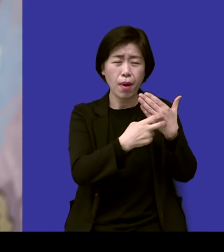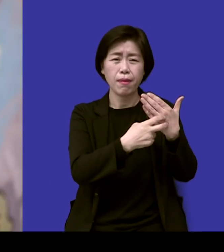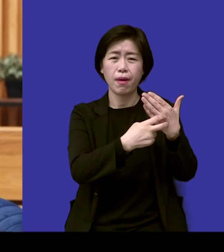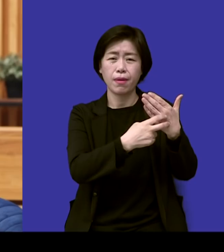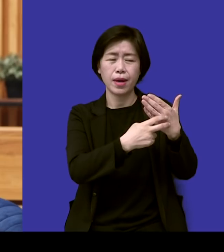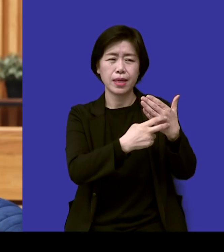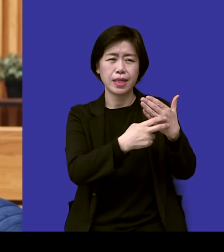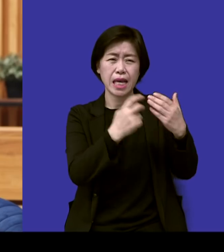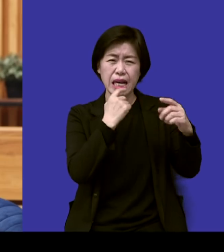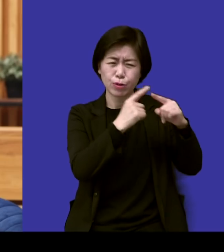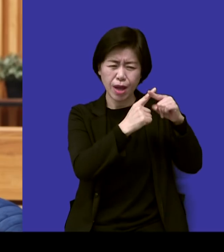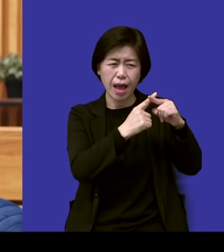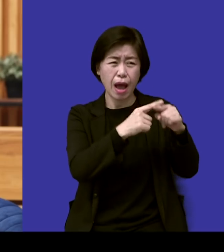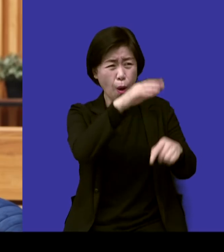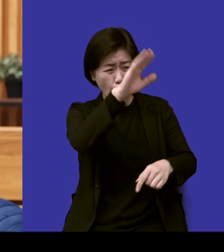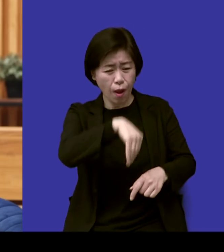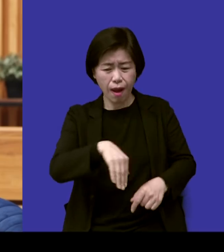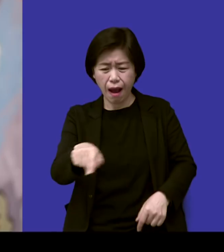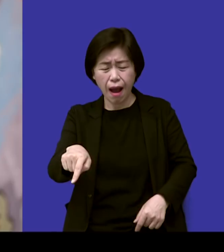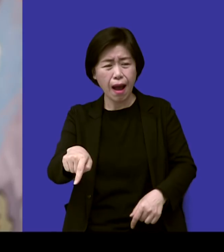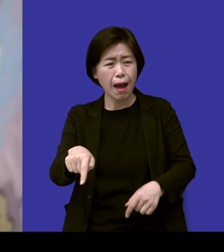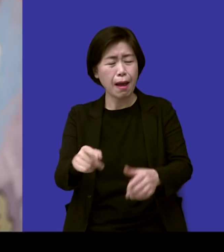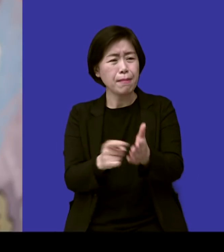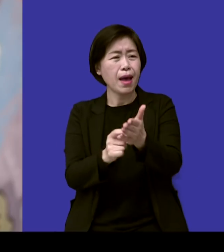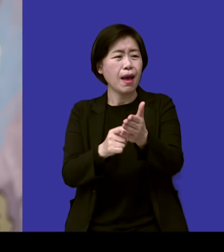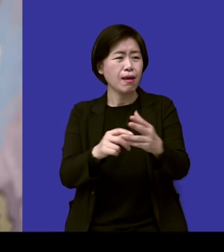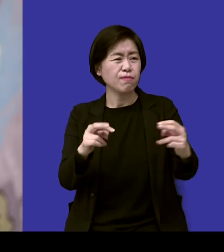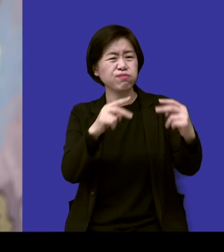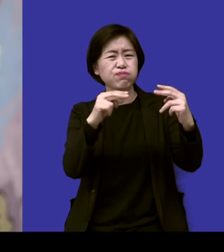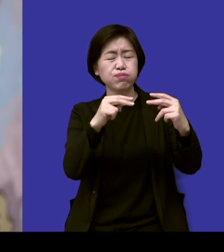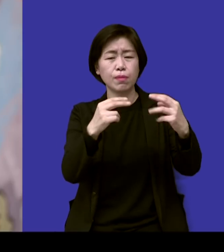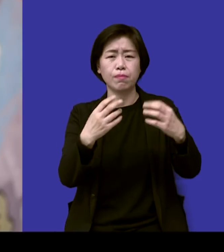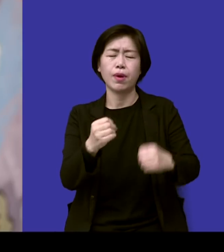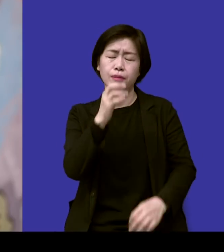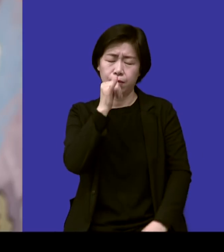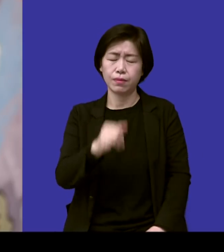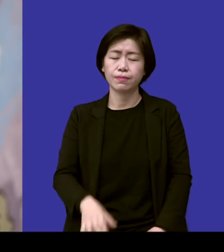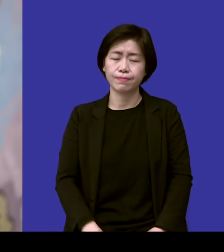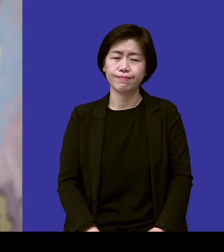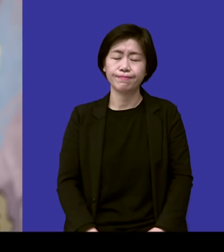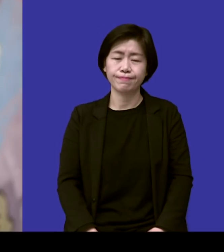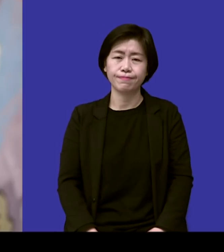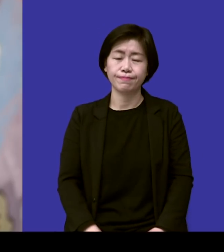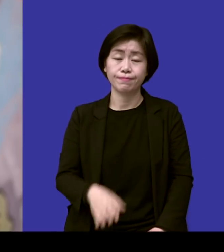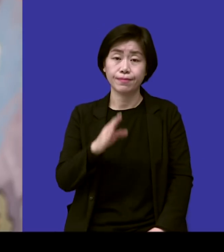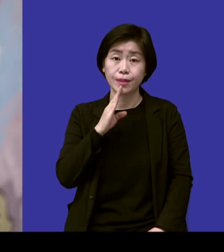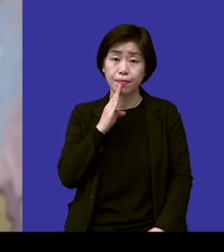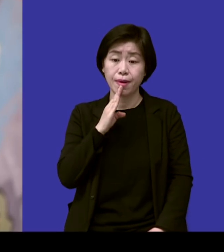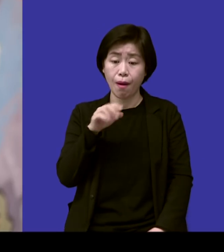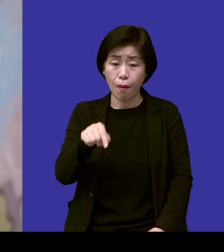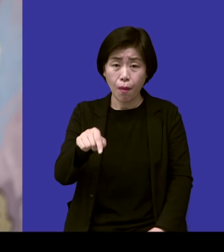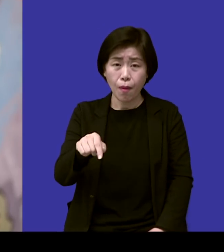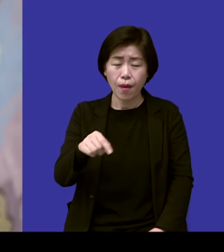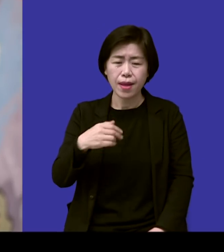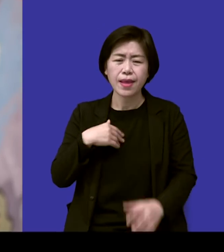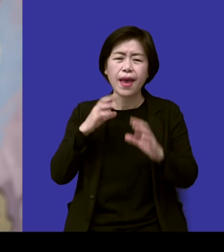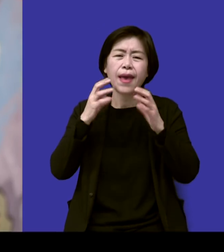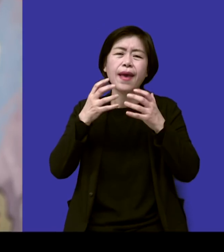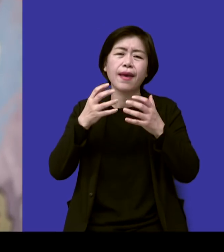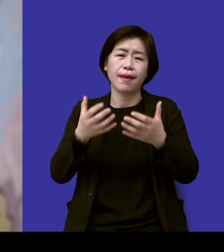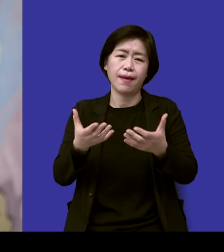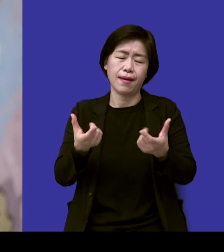되게 예민했었어요. 그렇겠죠. 그래서 진짜 큰 누나 아이지만 진짜 나 아이처럼 병간호했던 것